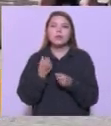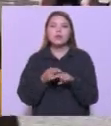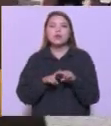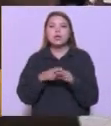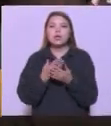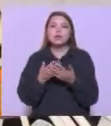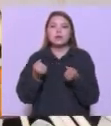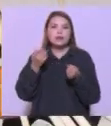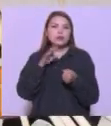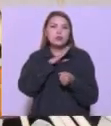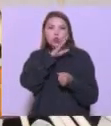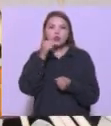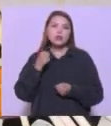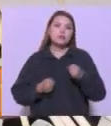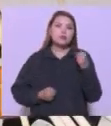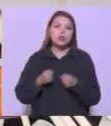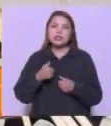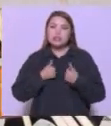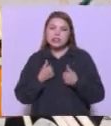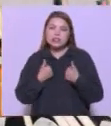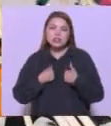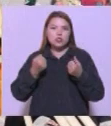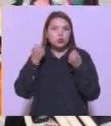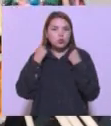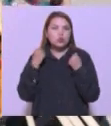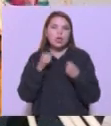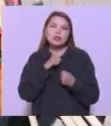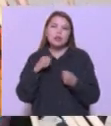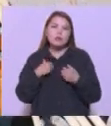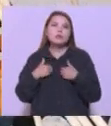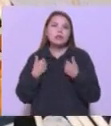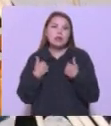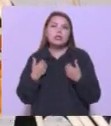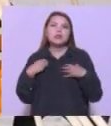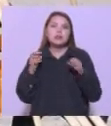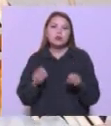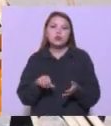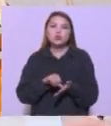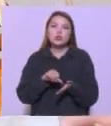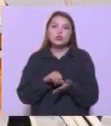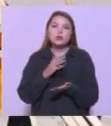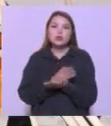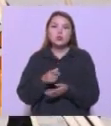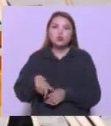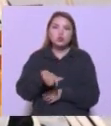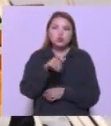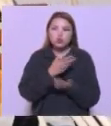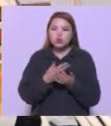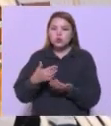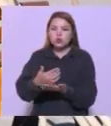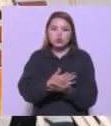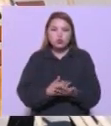жүгірем. Таңертеңгі уақытта қолдан келгенше қаланың тазалығына бар үлесімізді қосамыз. Яғни жолда жатқан мусорды